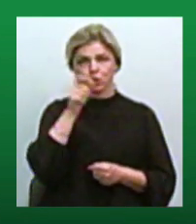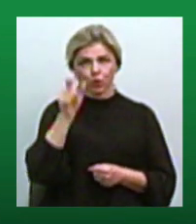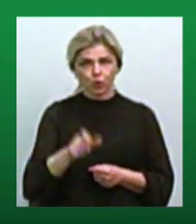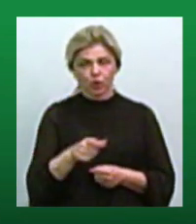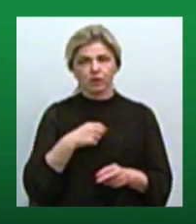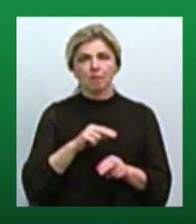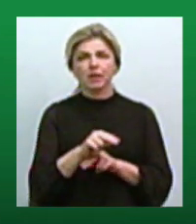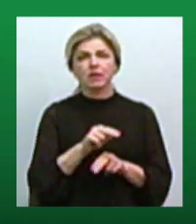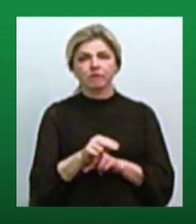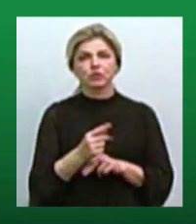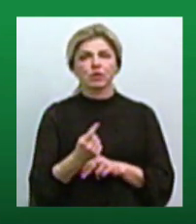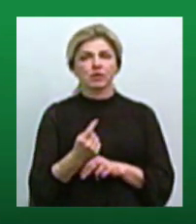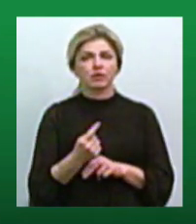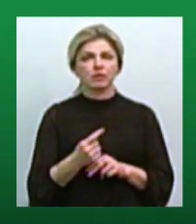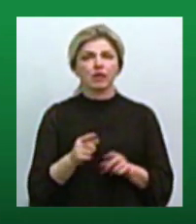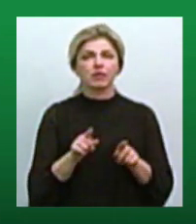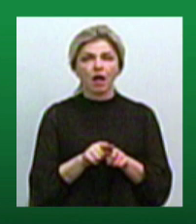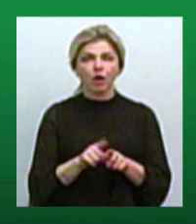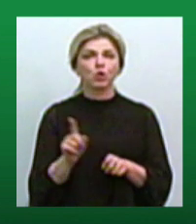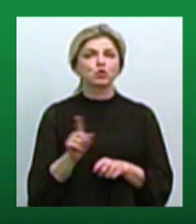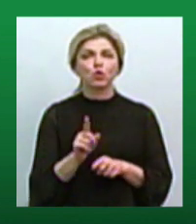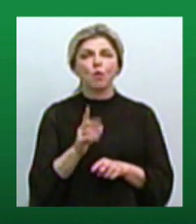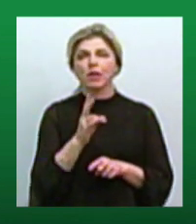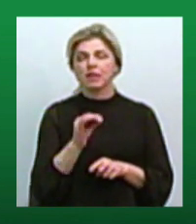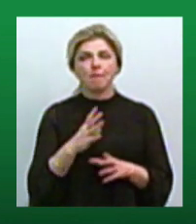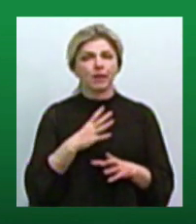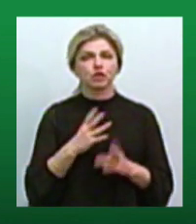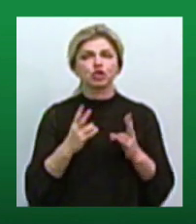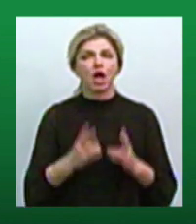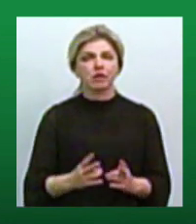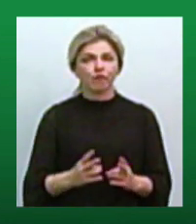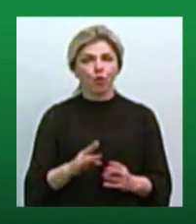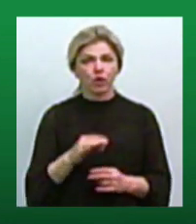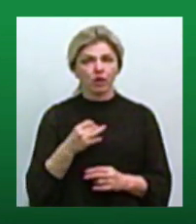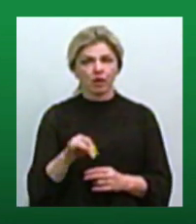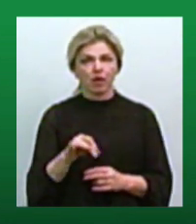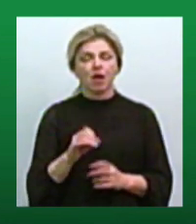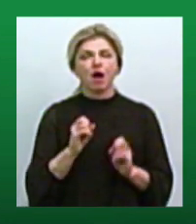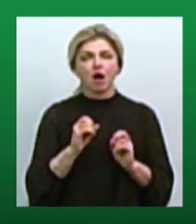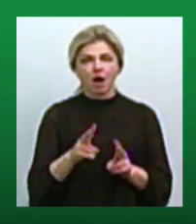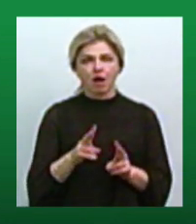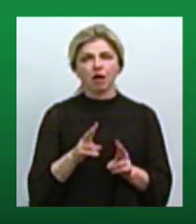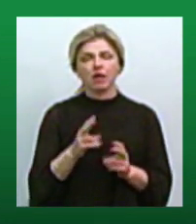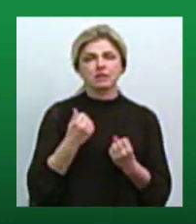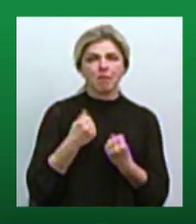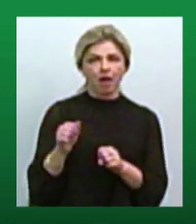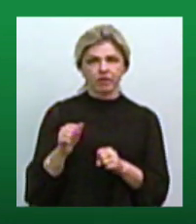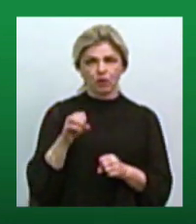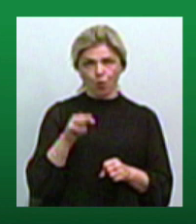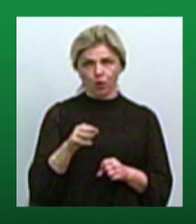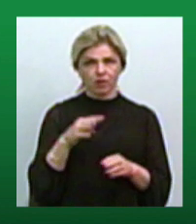навчаємо попри це таким чином, щоб не стати жертвою, як відбитися у разі нападу та куди